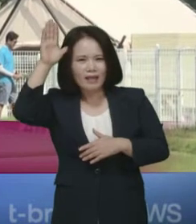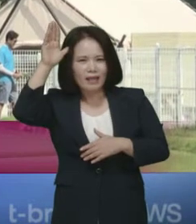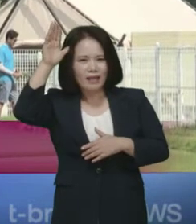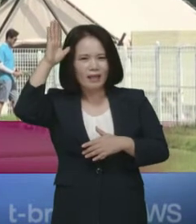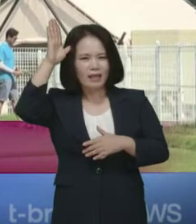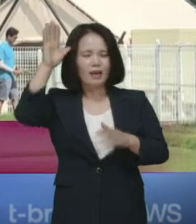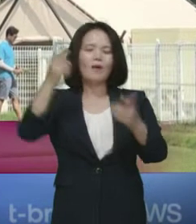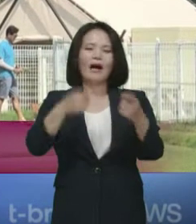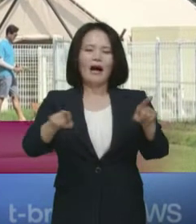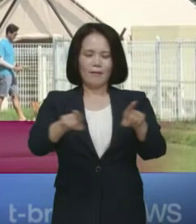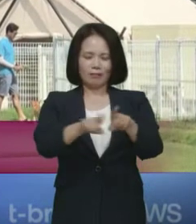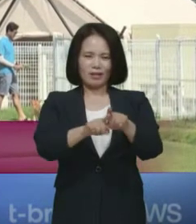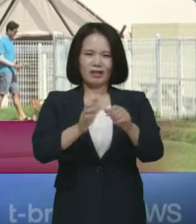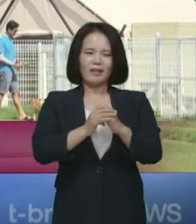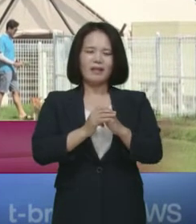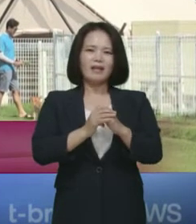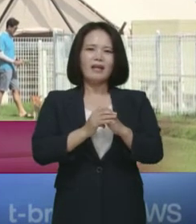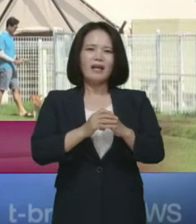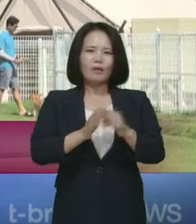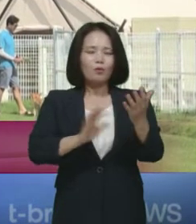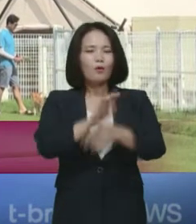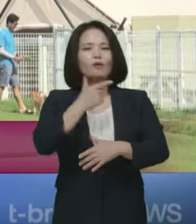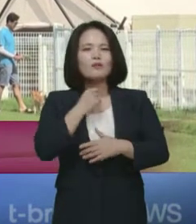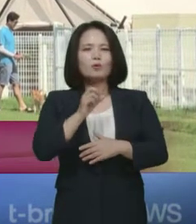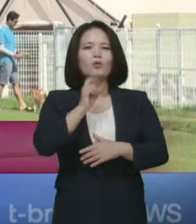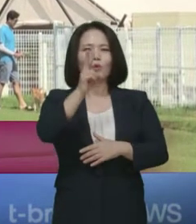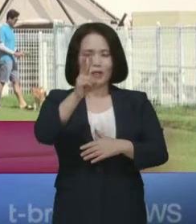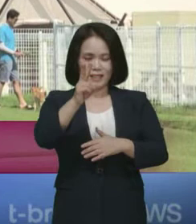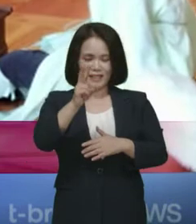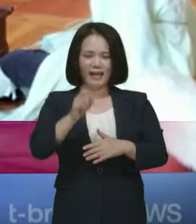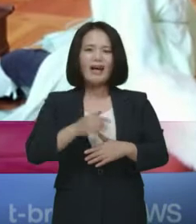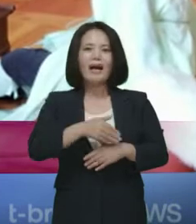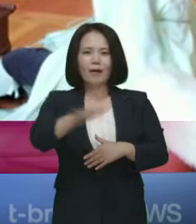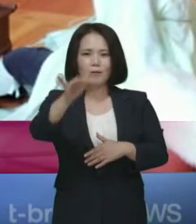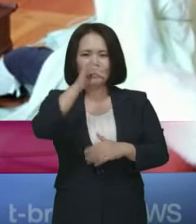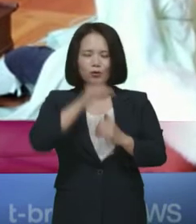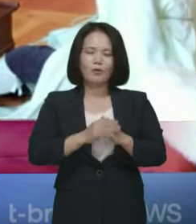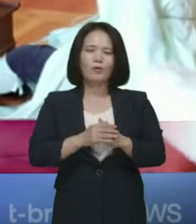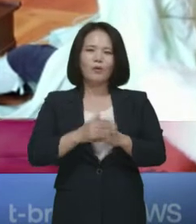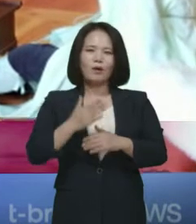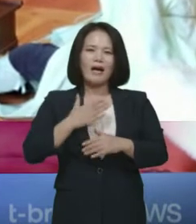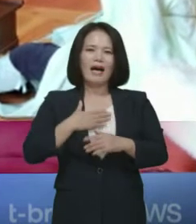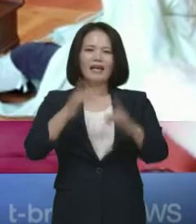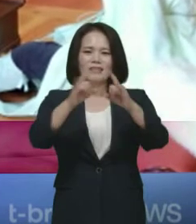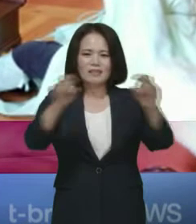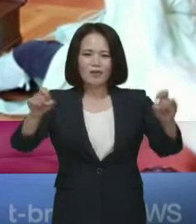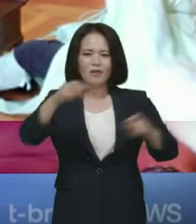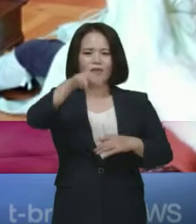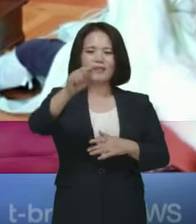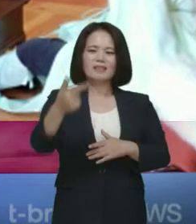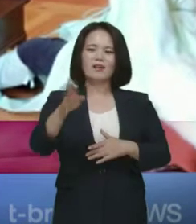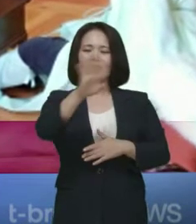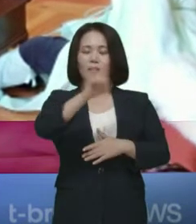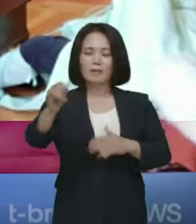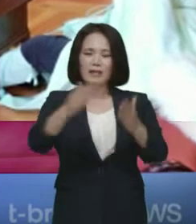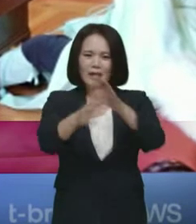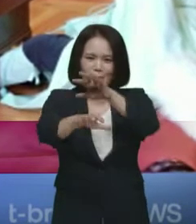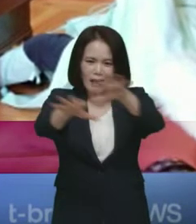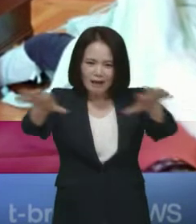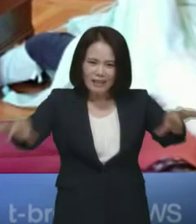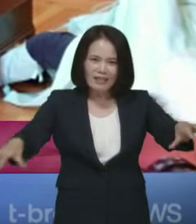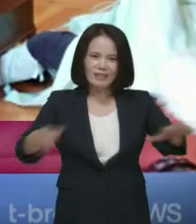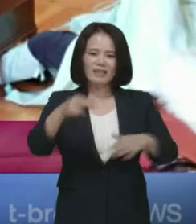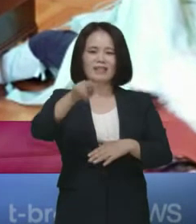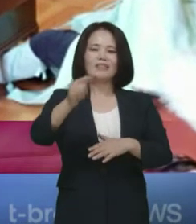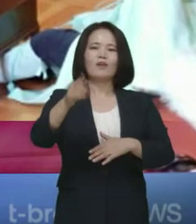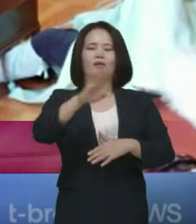있는 골드 텐 리조트를 추천해 드리고요 안성시 양성면 성비 마을에서는 선비 그 삶을 최고 하실 수